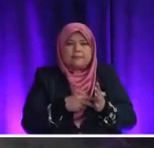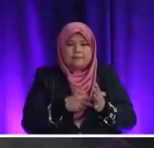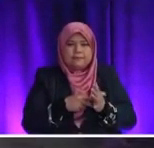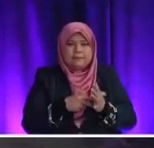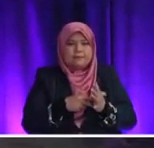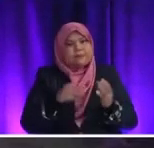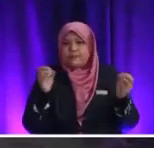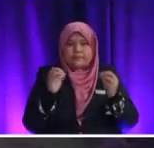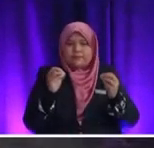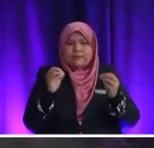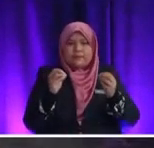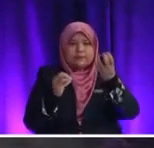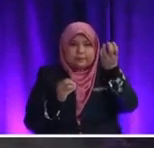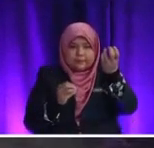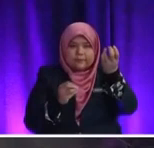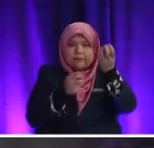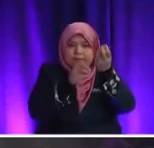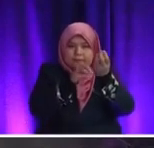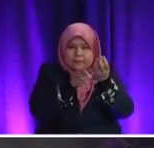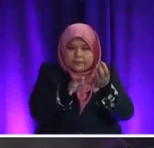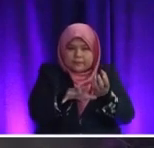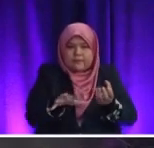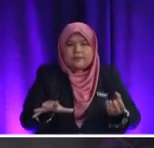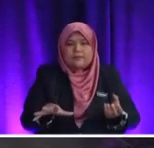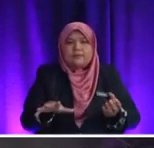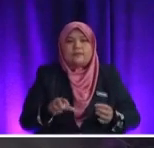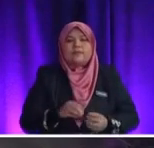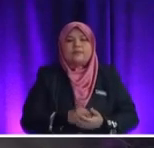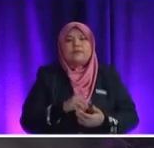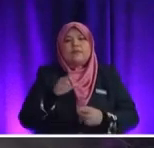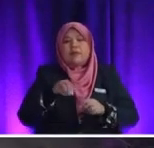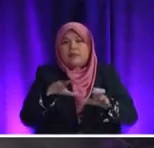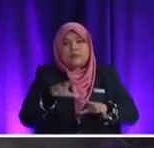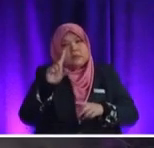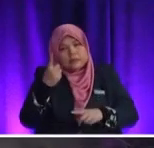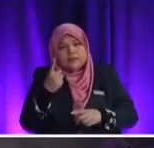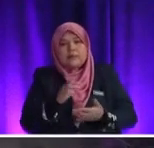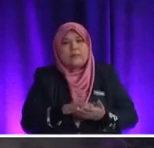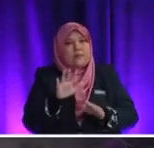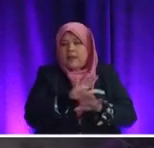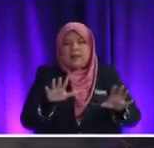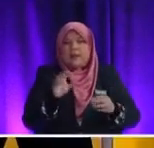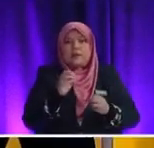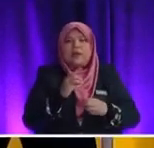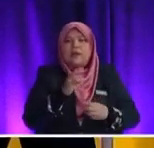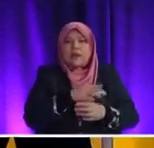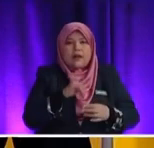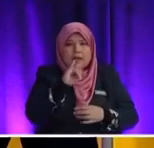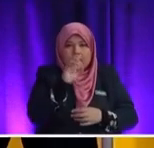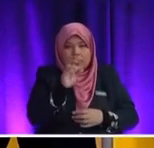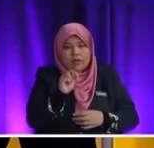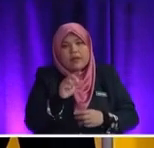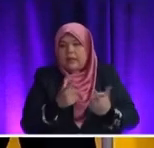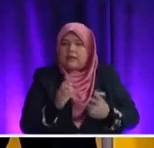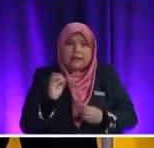kita hanya leburkan apel ambek dan bromida saja dalam Tuhan itu tak ada unsur kayu di situ udah tidak kita akan